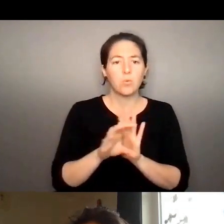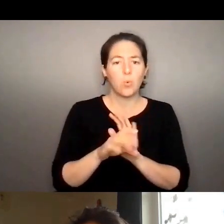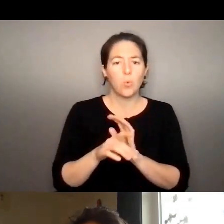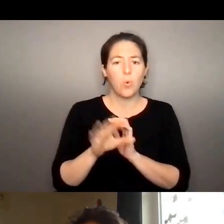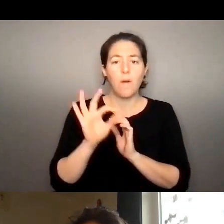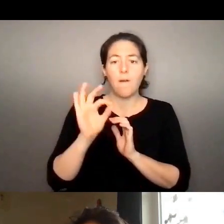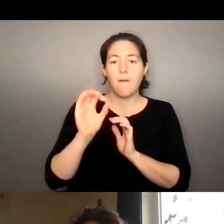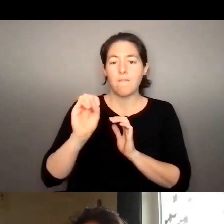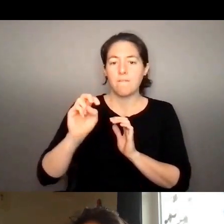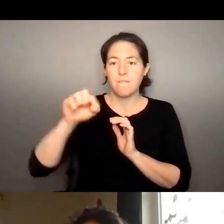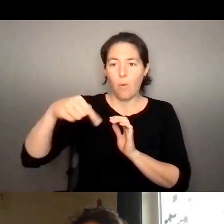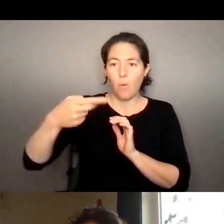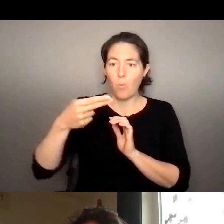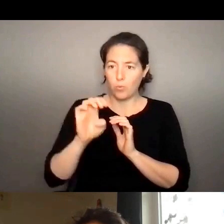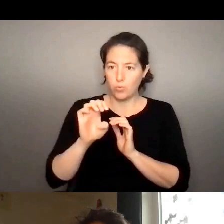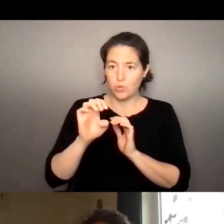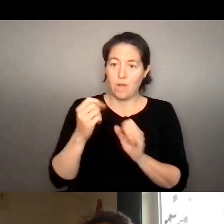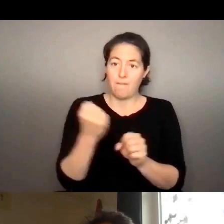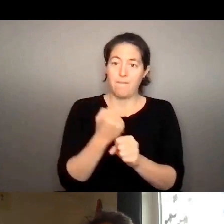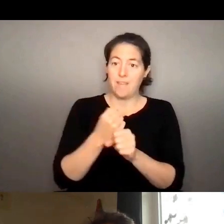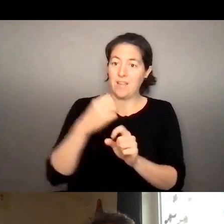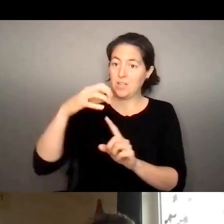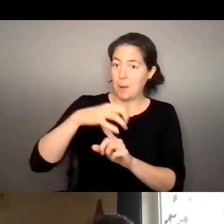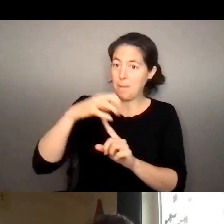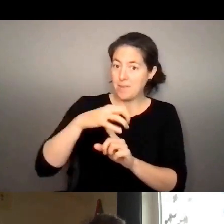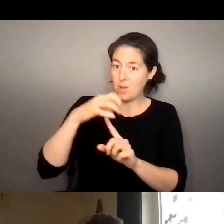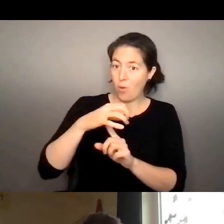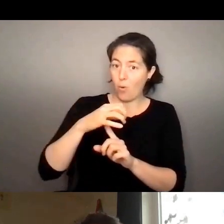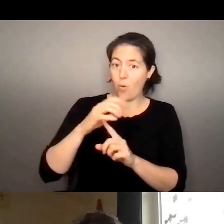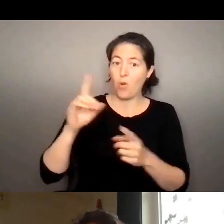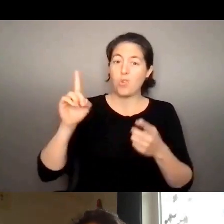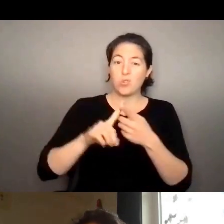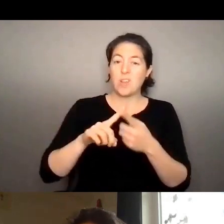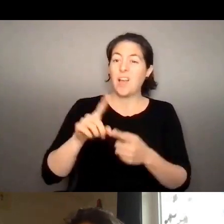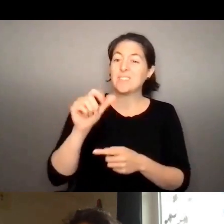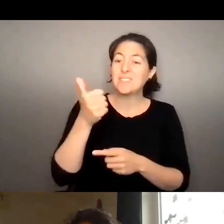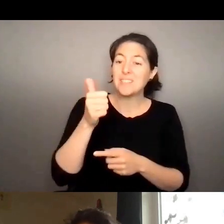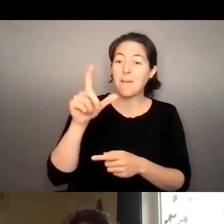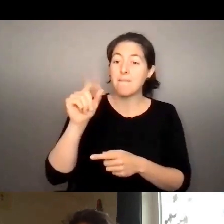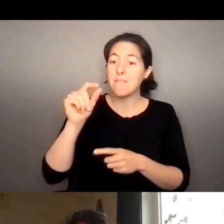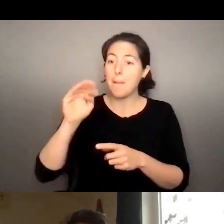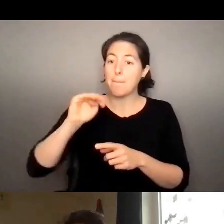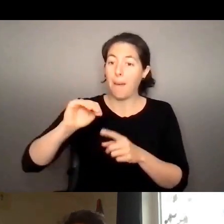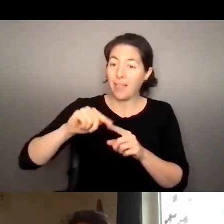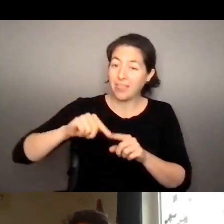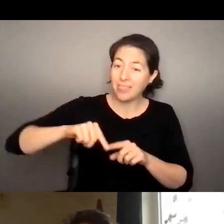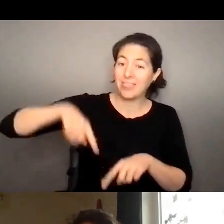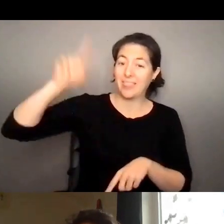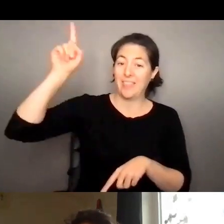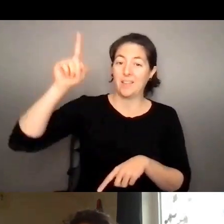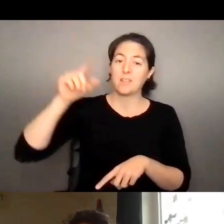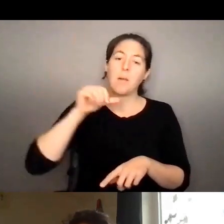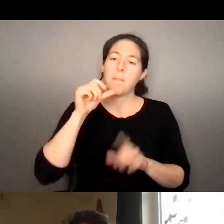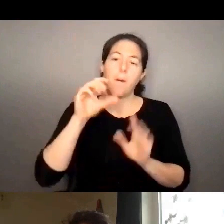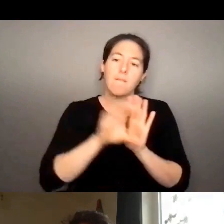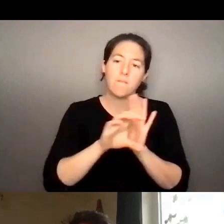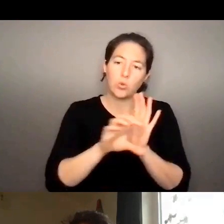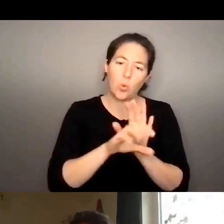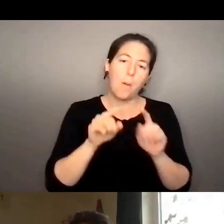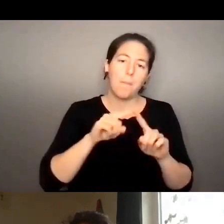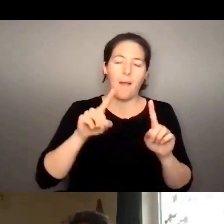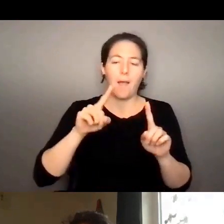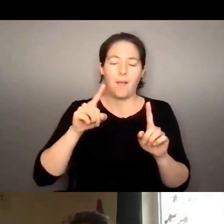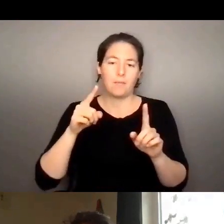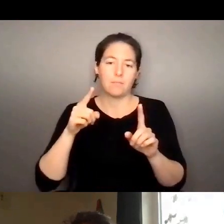fonges qui formaient des champignons qui pouvaient aller jusqu'à des hauteurs de 10 à 20 mètres. Donc, ici, évidemment, ce n'est pas une photo, mais c'est une reproduction